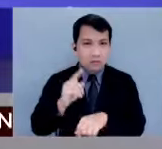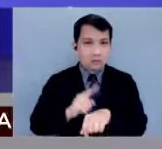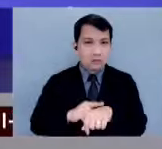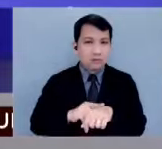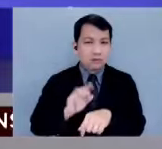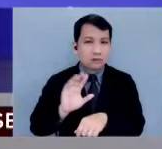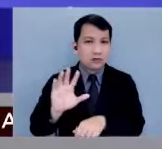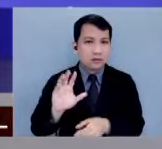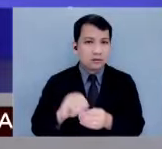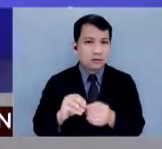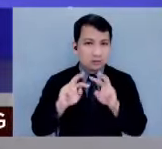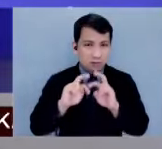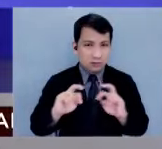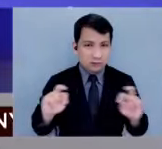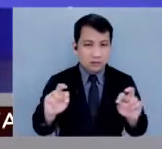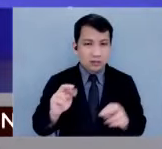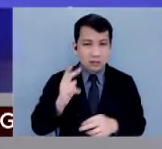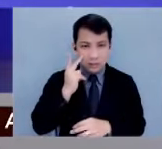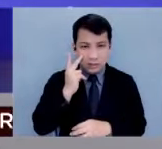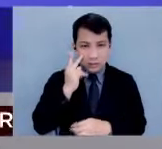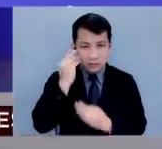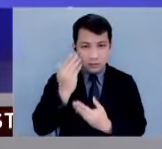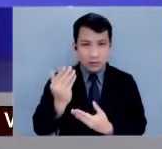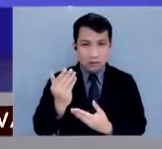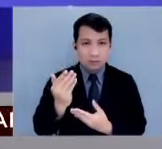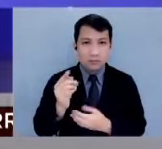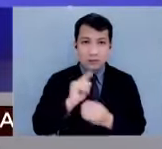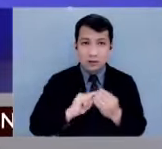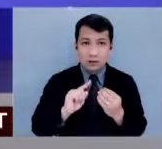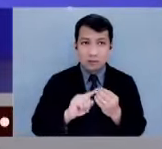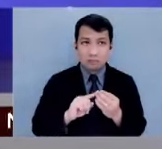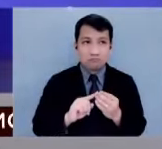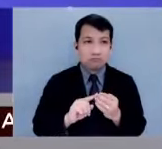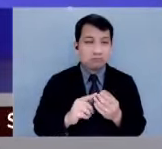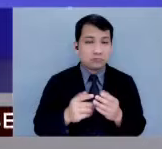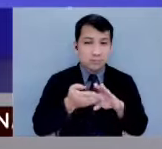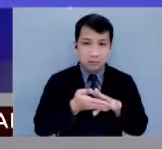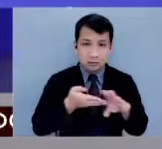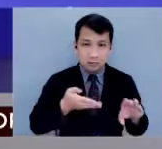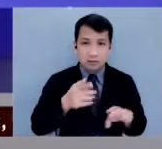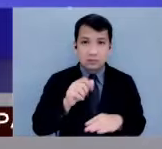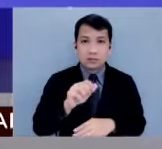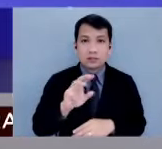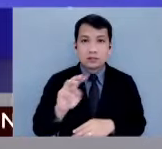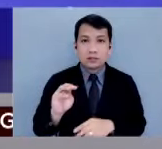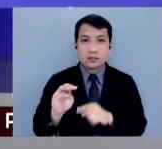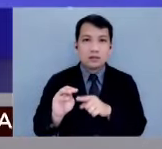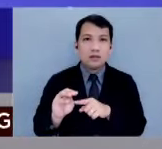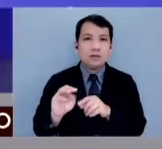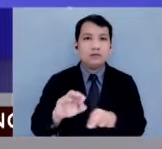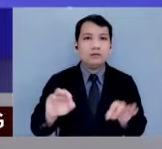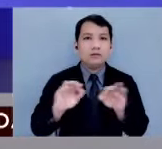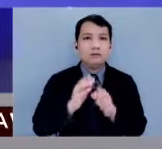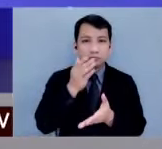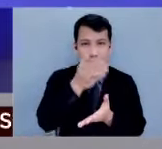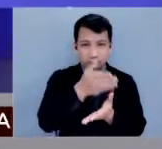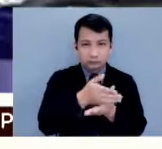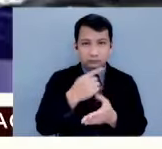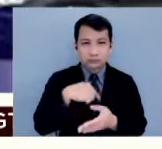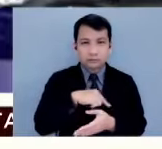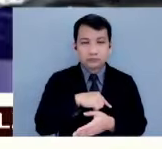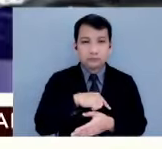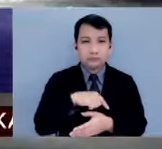po, kung tayo po ay may problema sa pag-withdraw sa mga ATM machines, sumangguni po kayo sa ating mga security